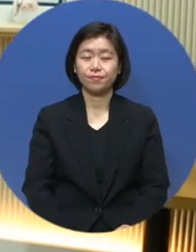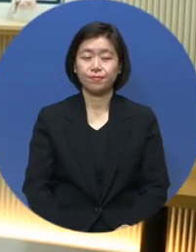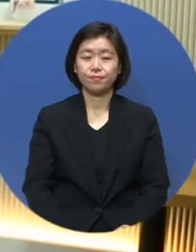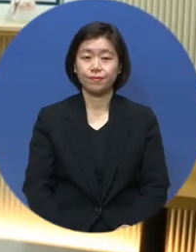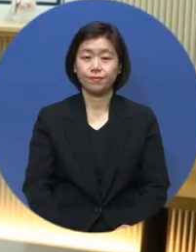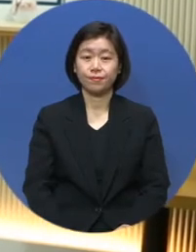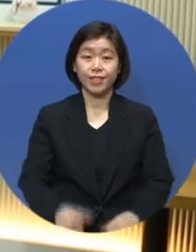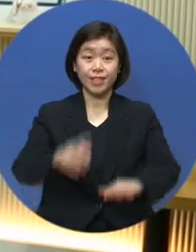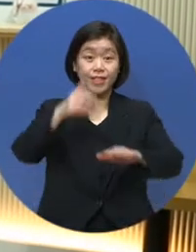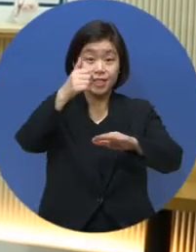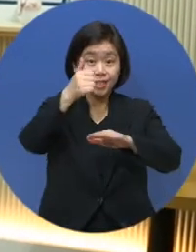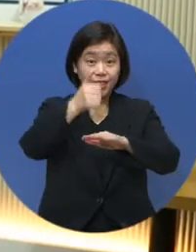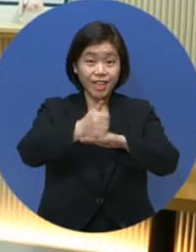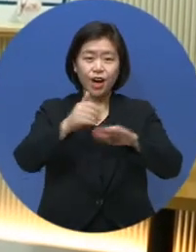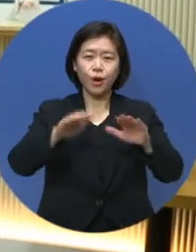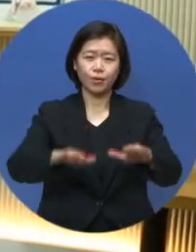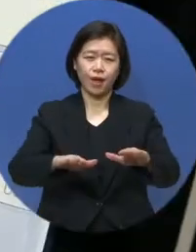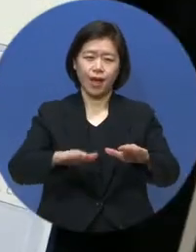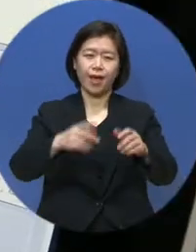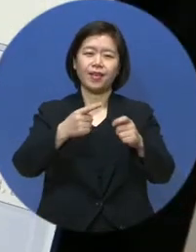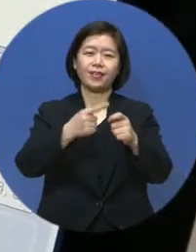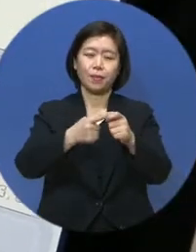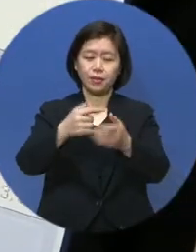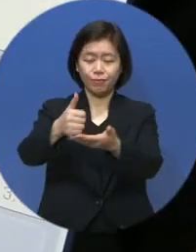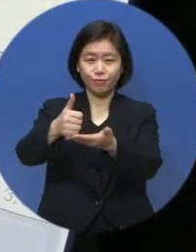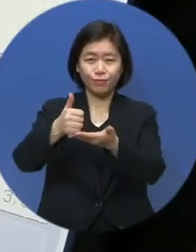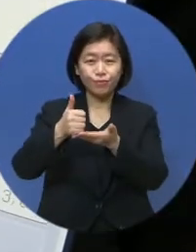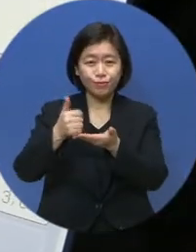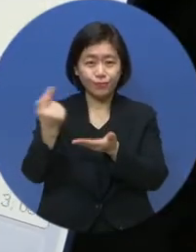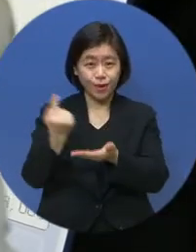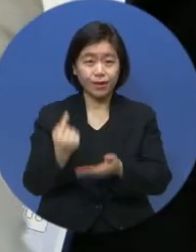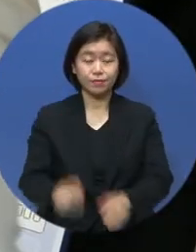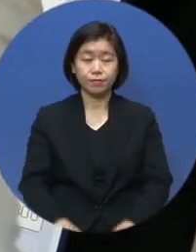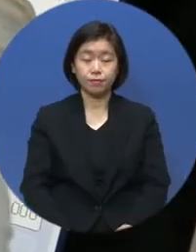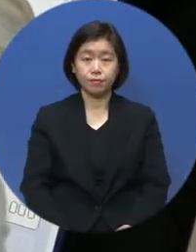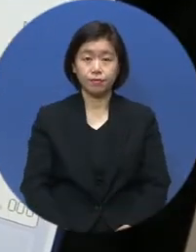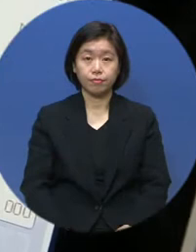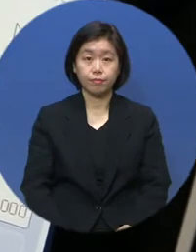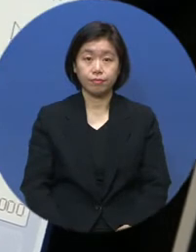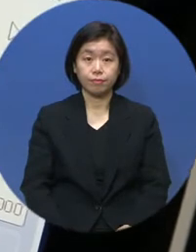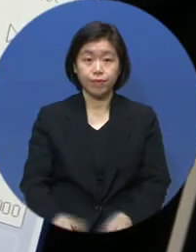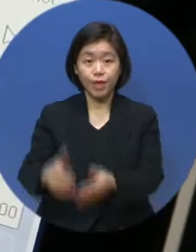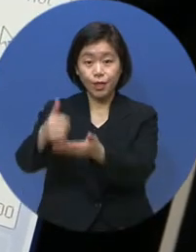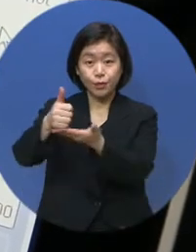드디어 오늘의 첫 번째 손님이 등장! 첫 번째 손님은